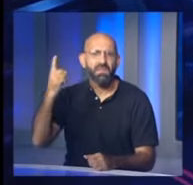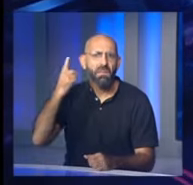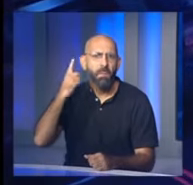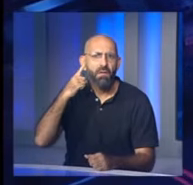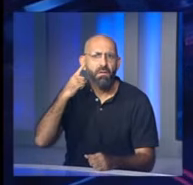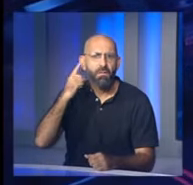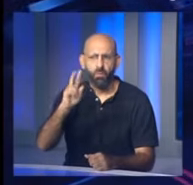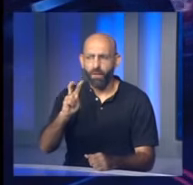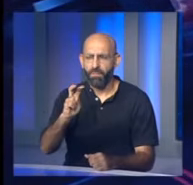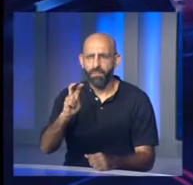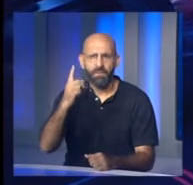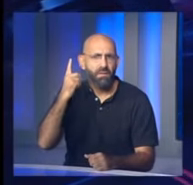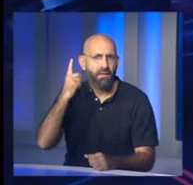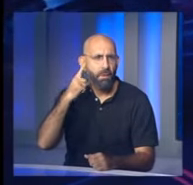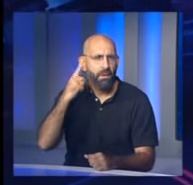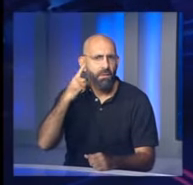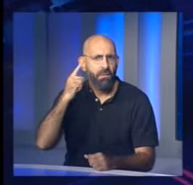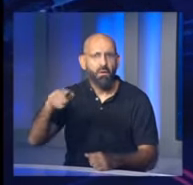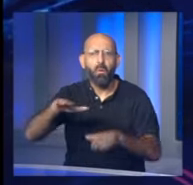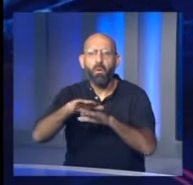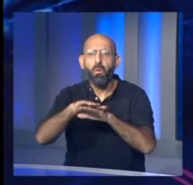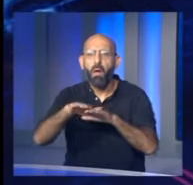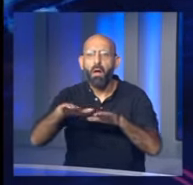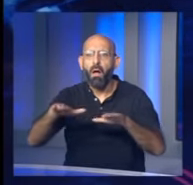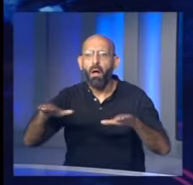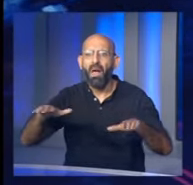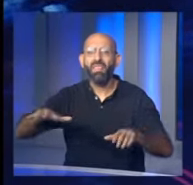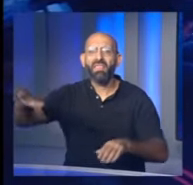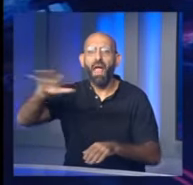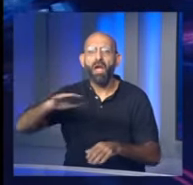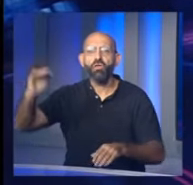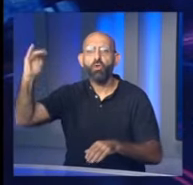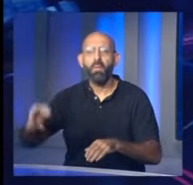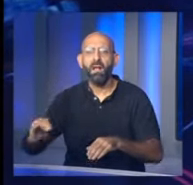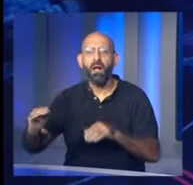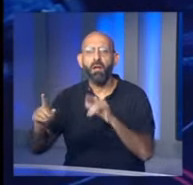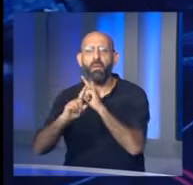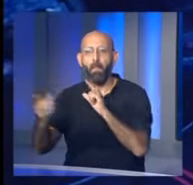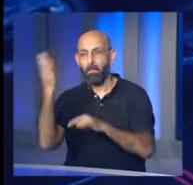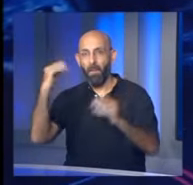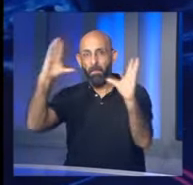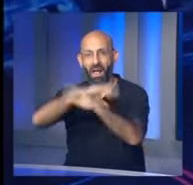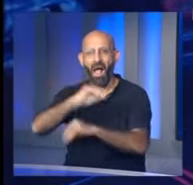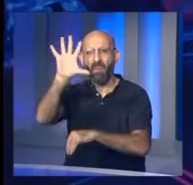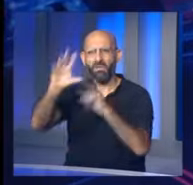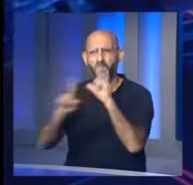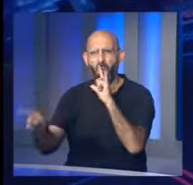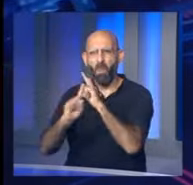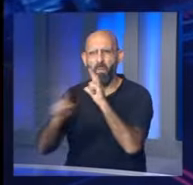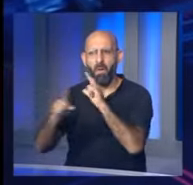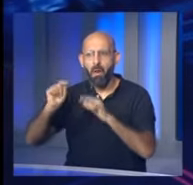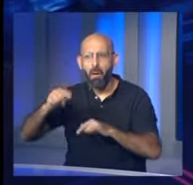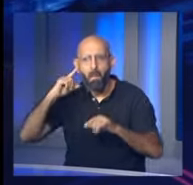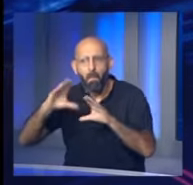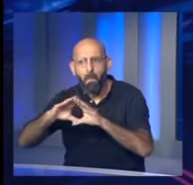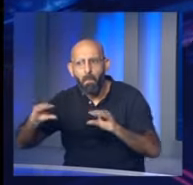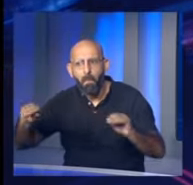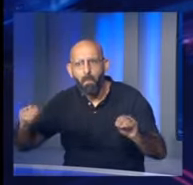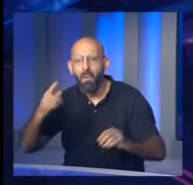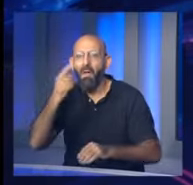الطريق هدوء حذر يسيطر في هذه الاثناء على الضاحيه الجنوبيه ومحيطها بعد حوالي